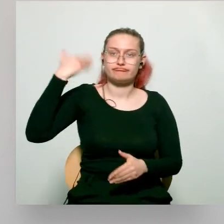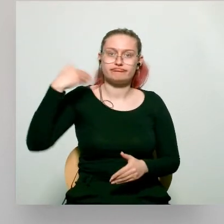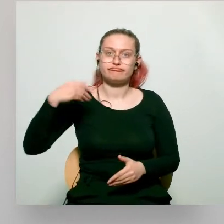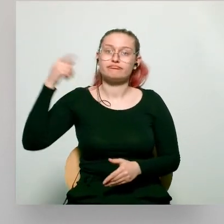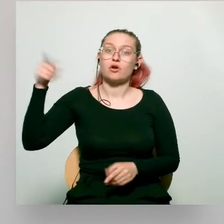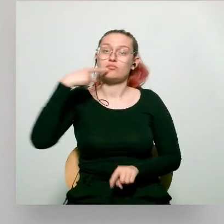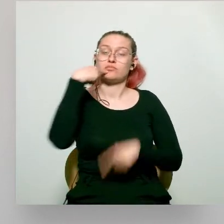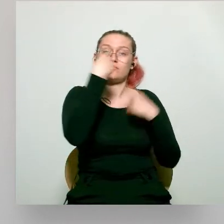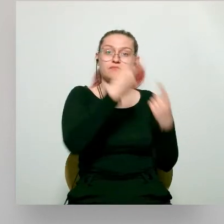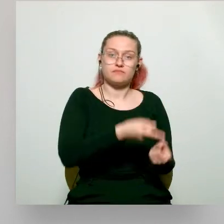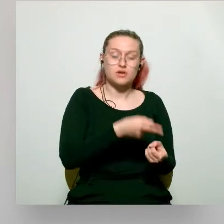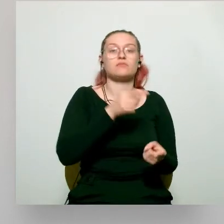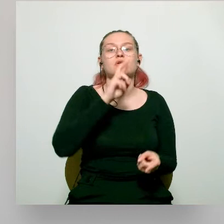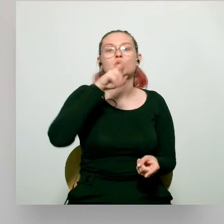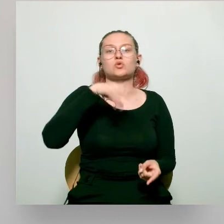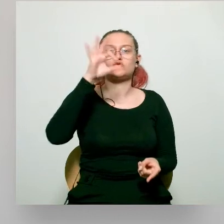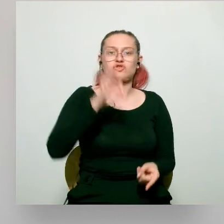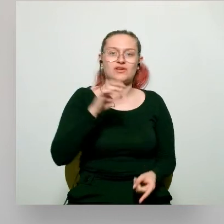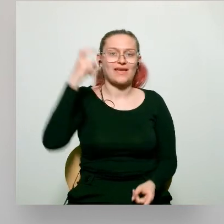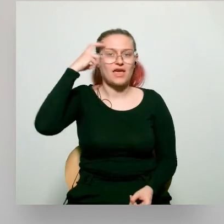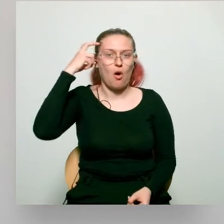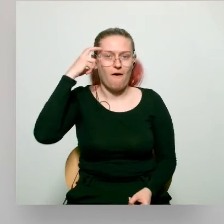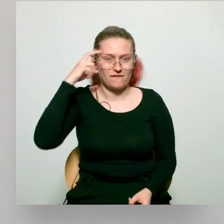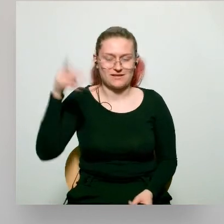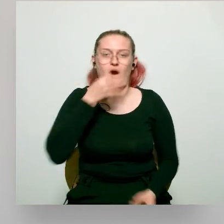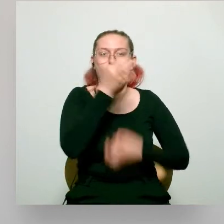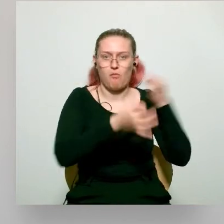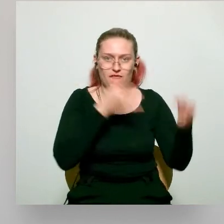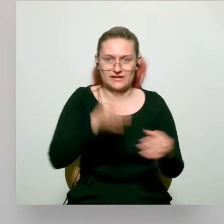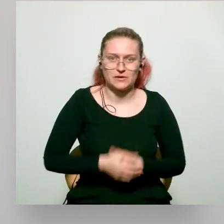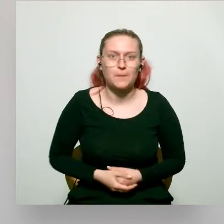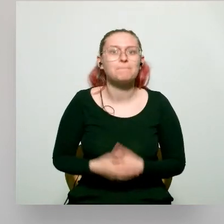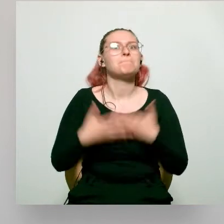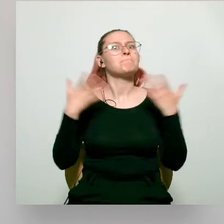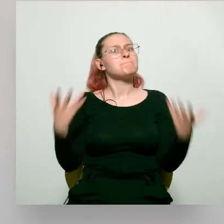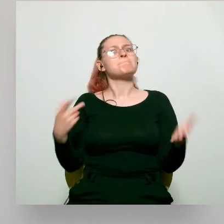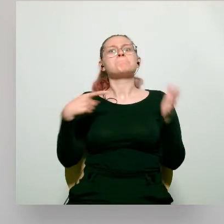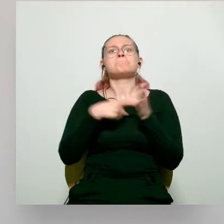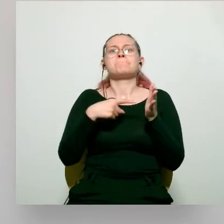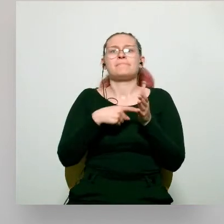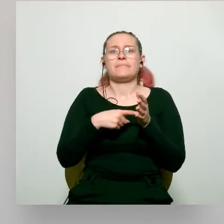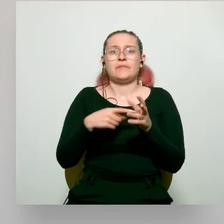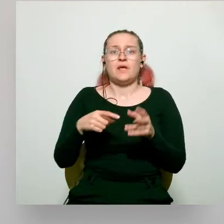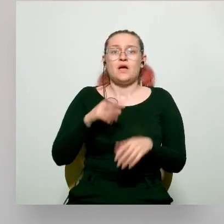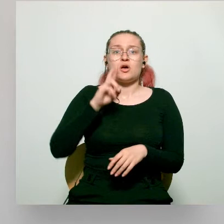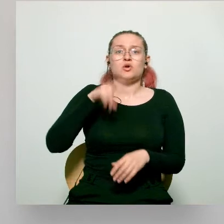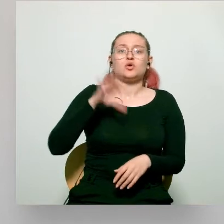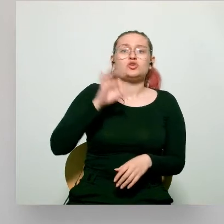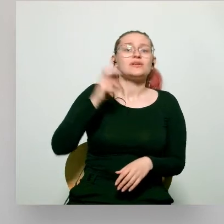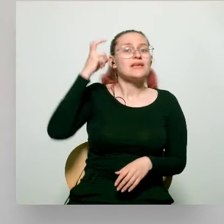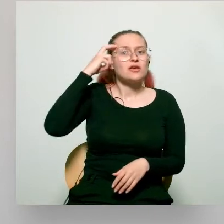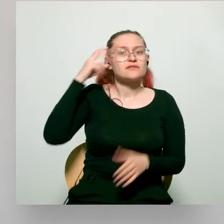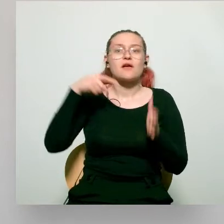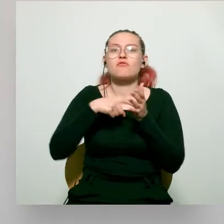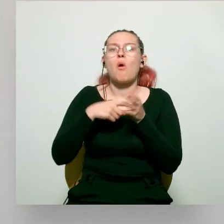ogromny, motyw Rusi Kijowskiej jest ogromnym problemem dla narodowego ruchu ukraińskiego. Mieliśmy działaczy